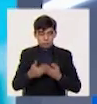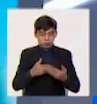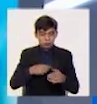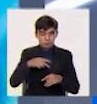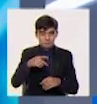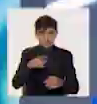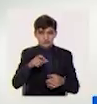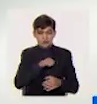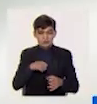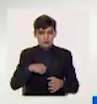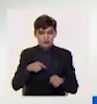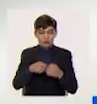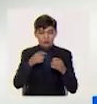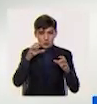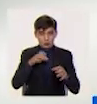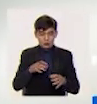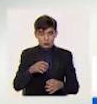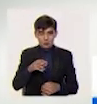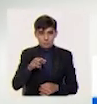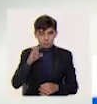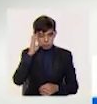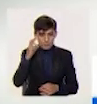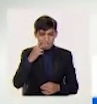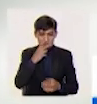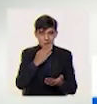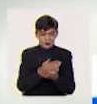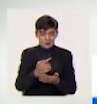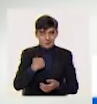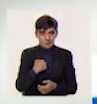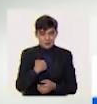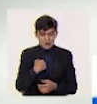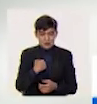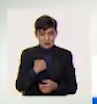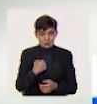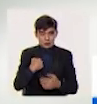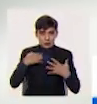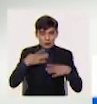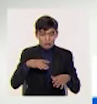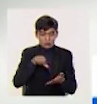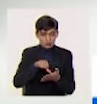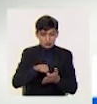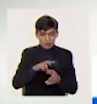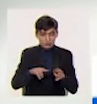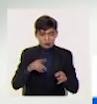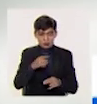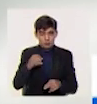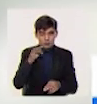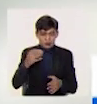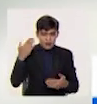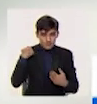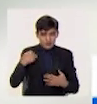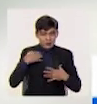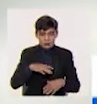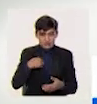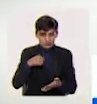көрінеді. Алла тағала куә, мен бұл істің басында болған емесмін. Бұл оқиғаның басында мен